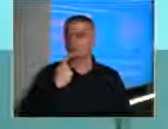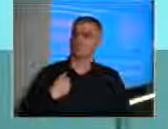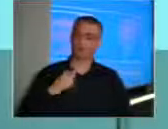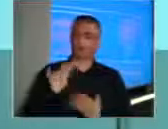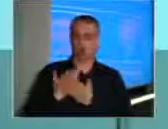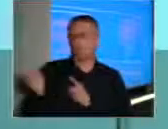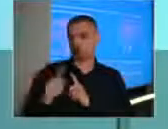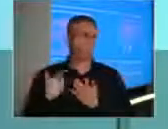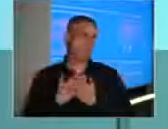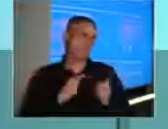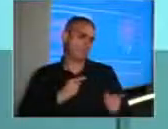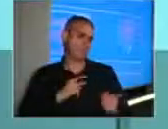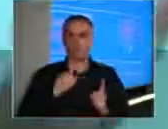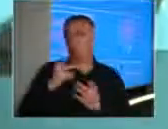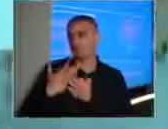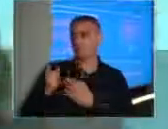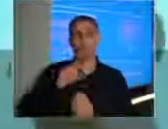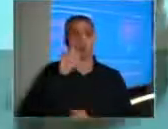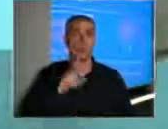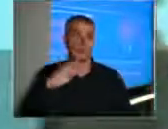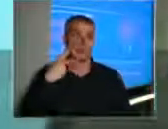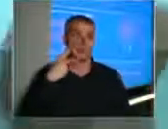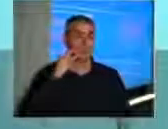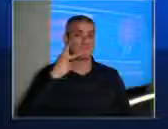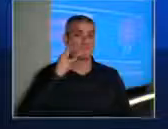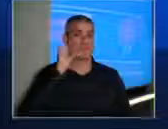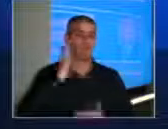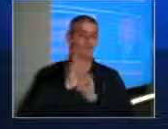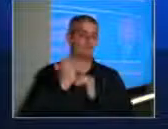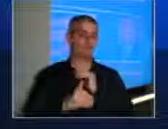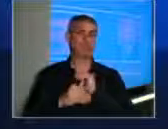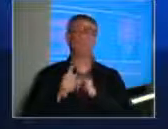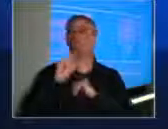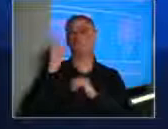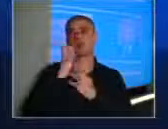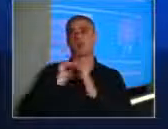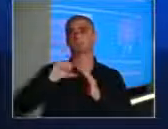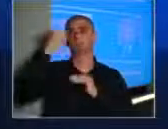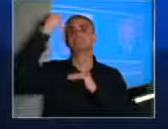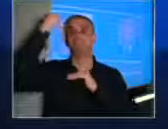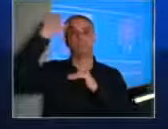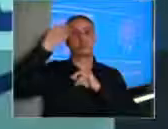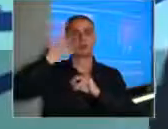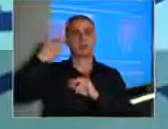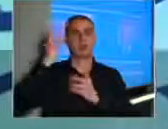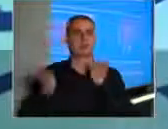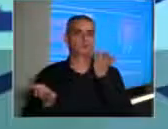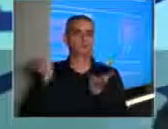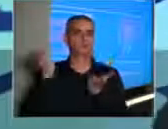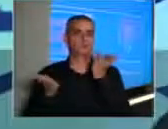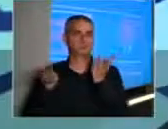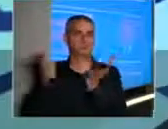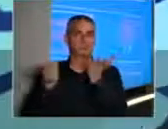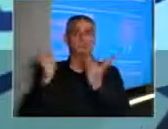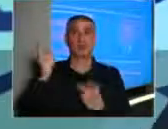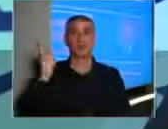לא ממליץ על זה, ואני לא ממליץ על אחר. אבל יכול להיות שבאמת פייגלין הוא אחרי השיא. יכול להיות שהוא באמת אחרי השיא, אבל עדיין הוא יכול להיות לשון המוזניים במקרה הזה, והוא יכול